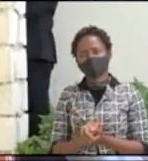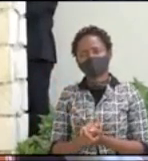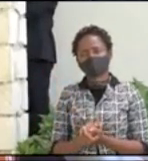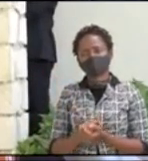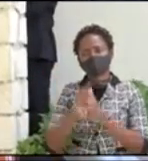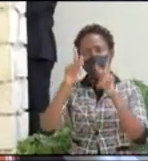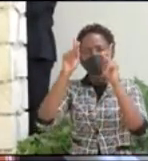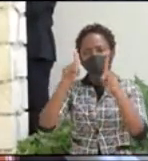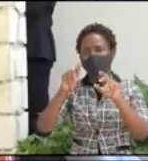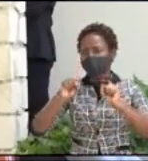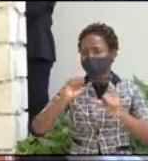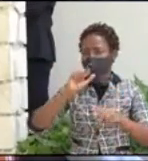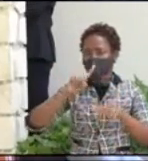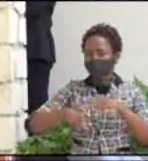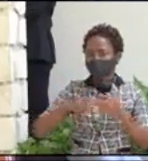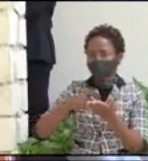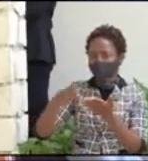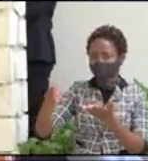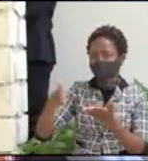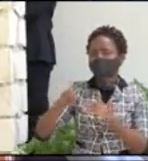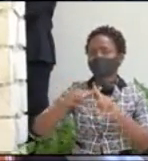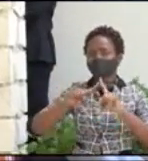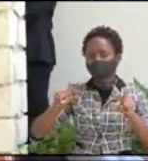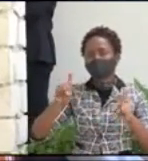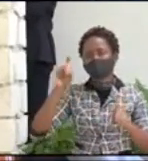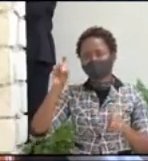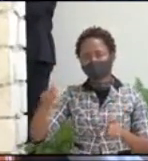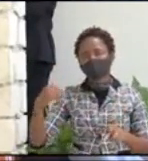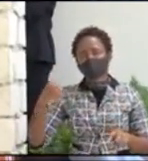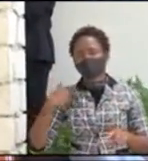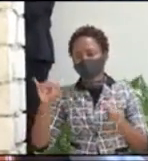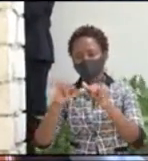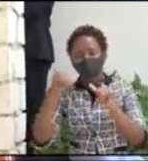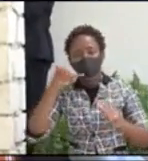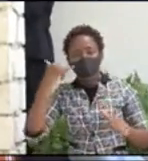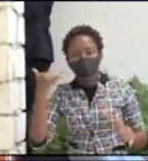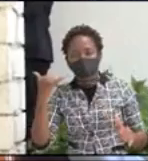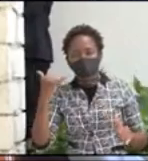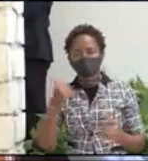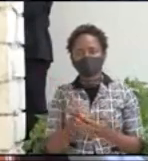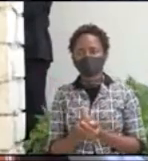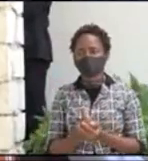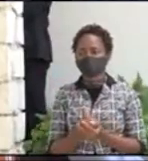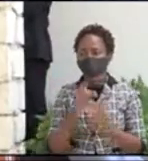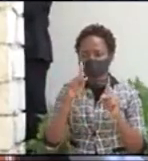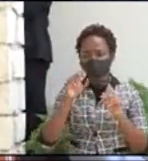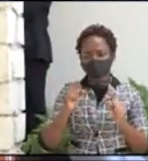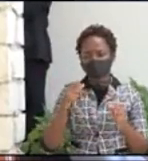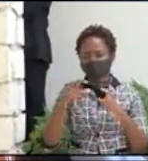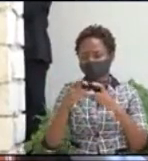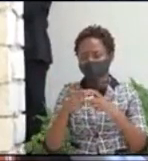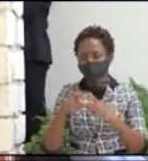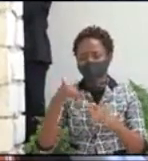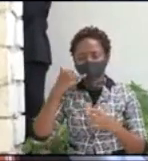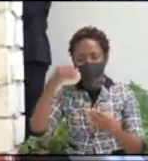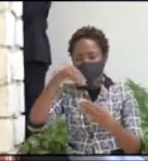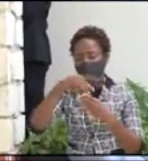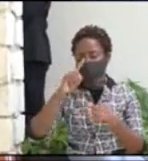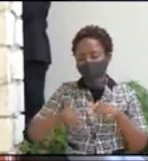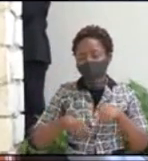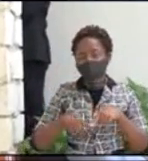n'a pas de payer courant, mais faut le disponible même avec téléphone. On moun n'a pas levé, il va mettre un cap dans le téléphone ni pour journée.